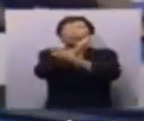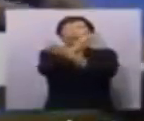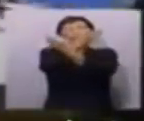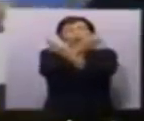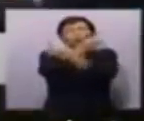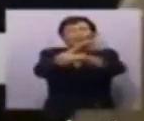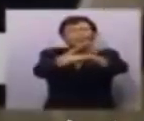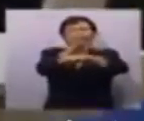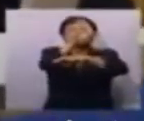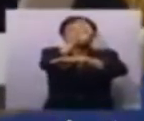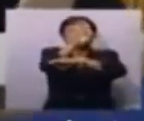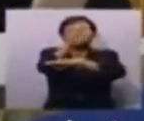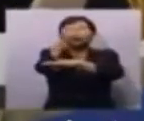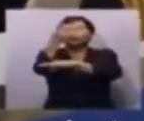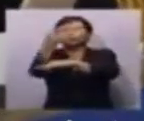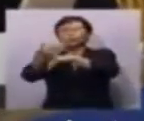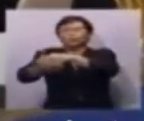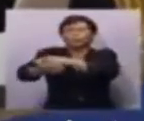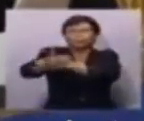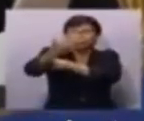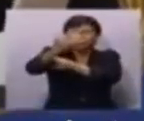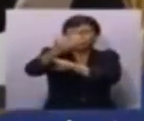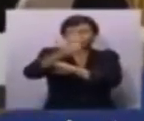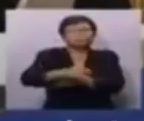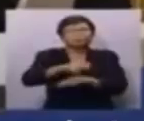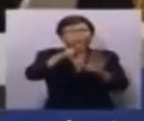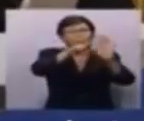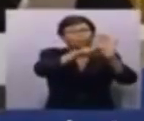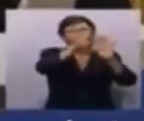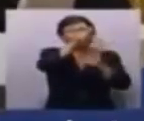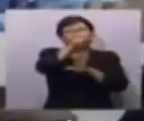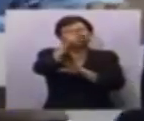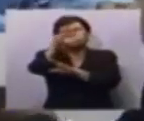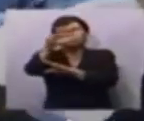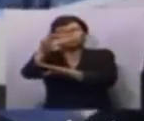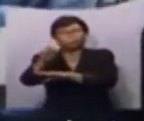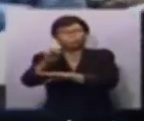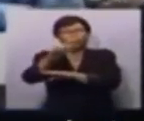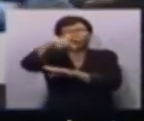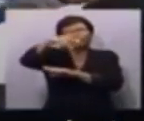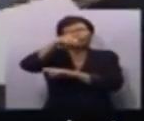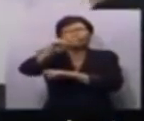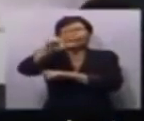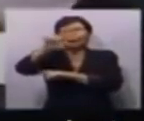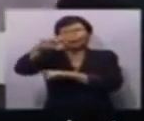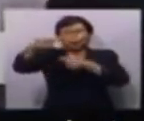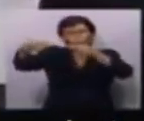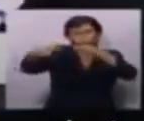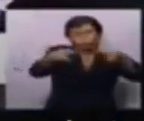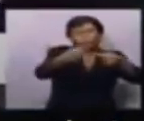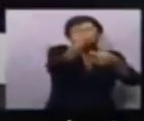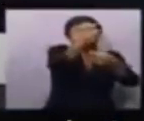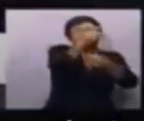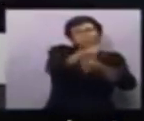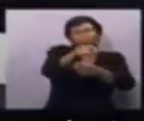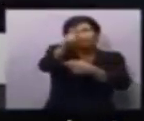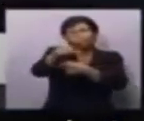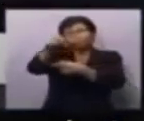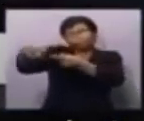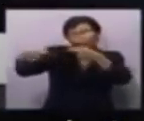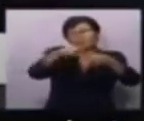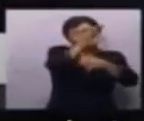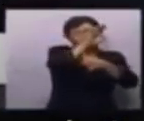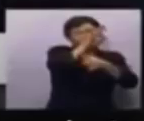jam 9.12 pagi. Sementara itu, bagi kerusi N30, Don Paloh menyaksikan persaingan tiga penjuru antara